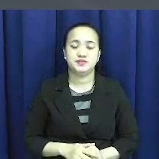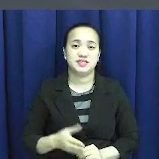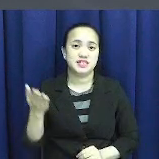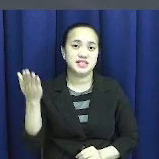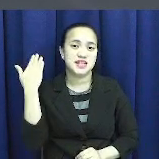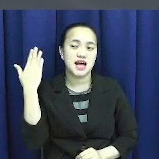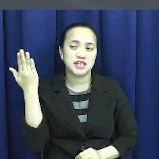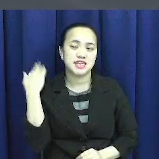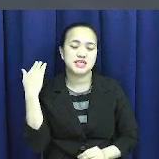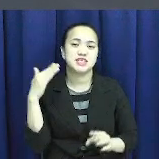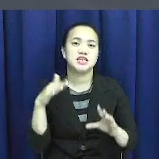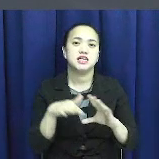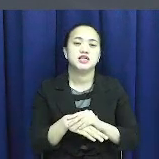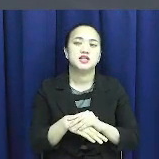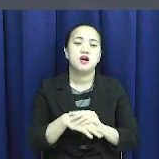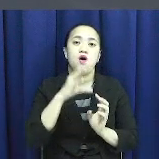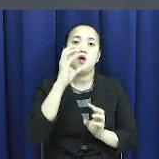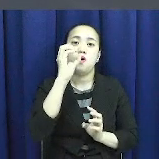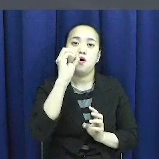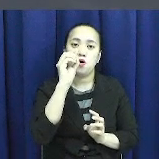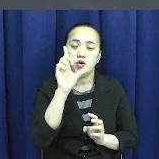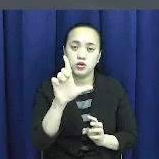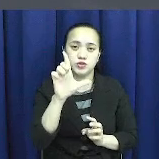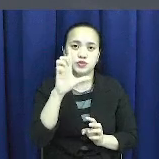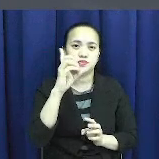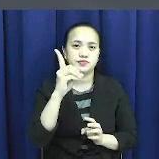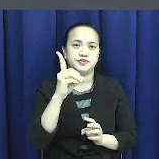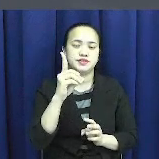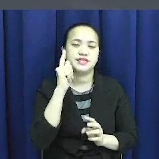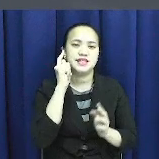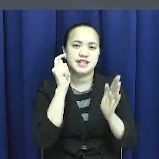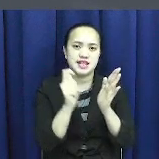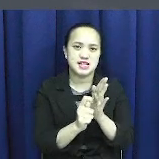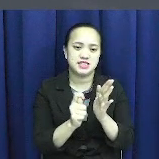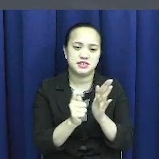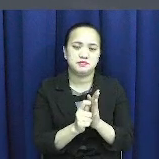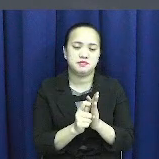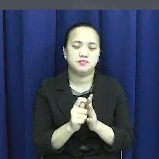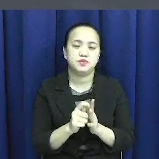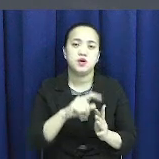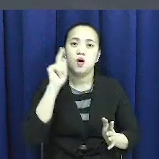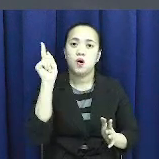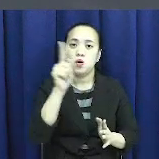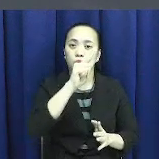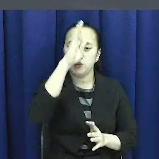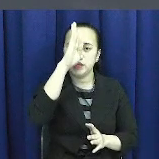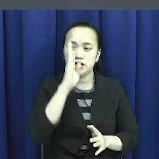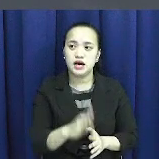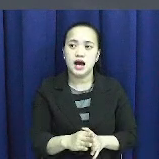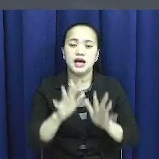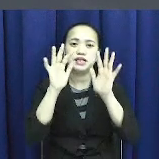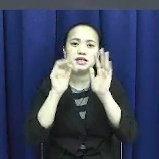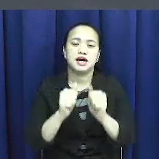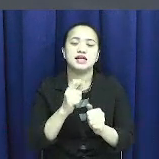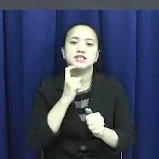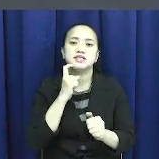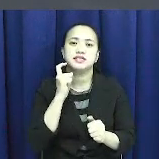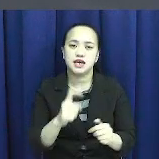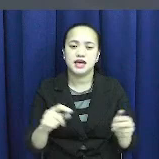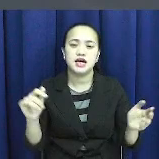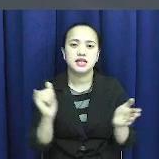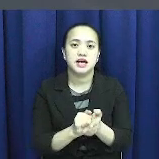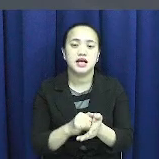Testament, hindi po ganon. Okay? Diyos lamang ang pwedeng mag-declare sa atin na okay